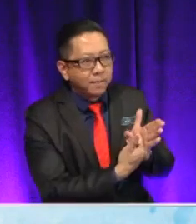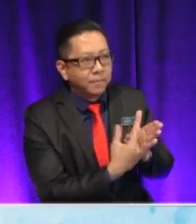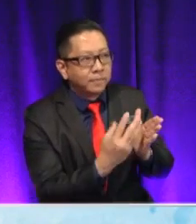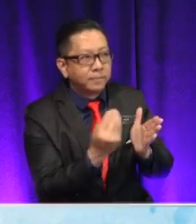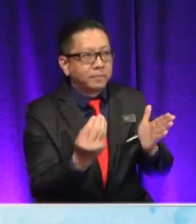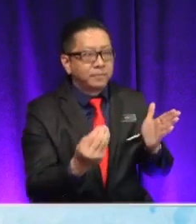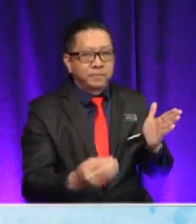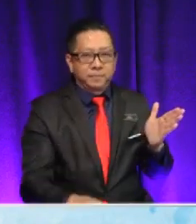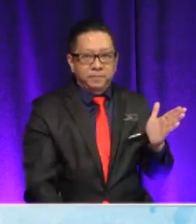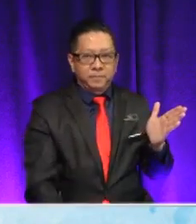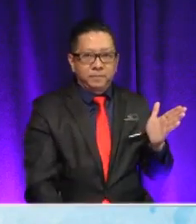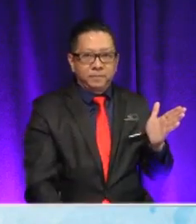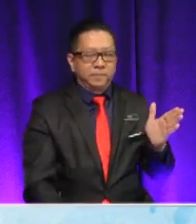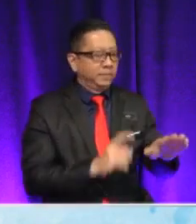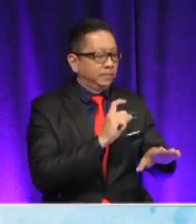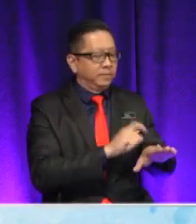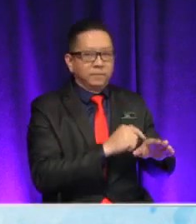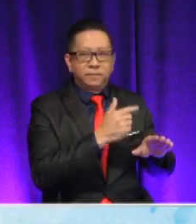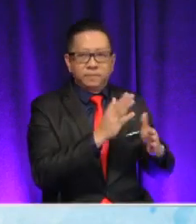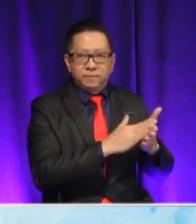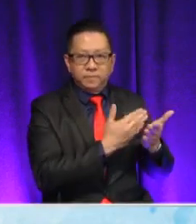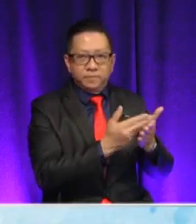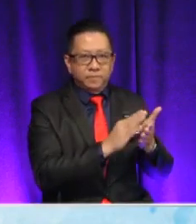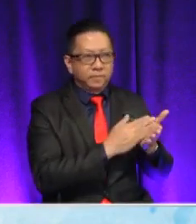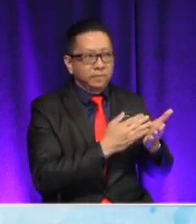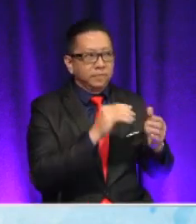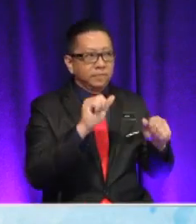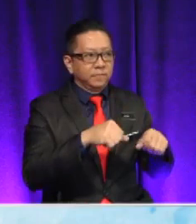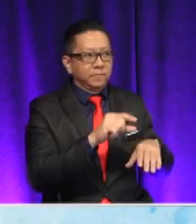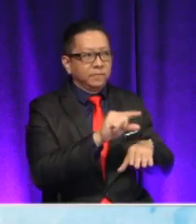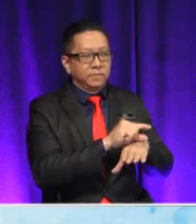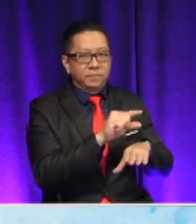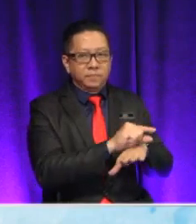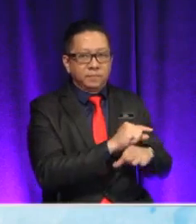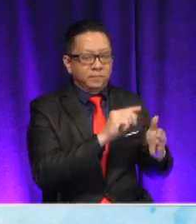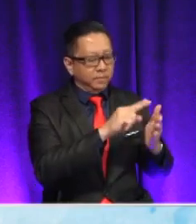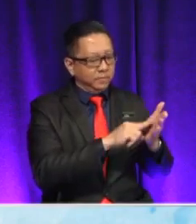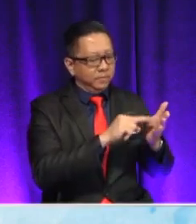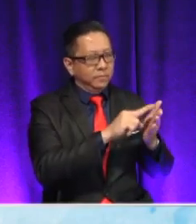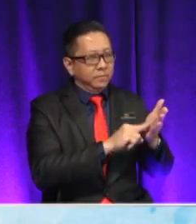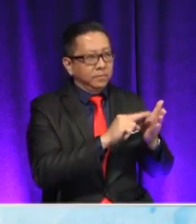masuk sapu masa mulu-mulih sapu boleh macam nih jadi cepat tapi